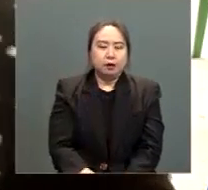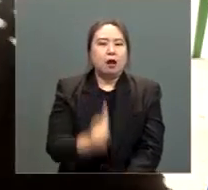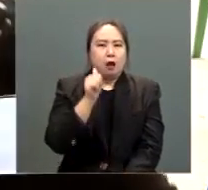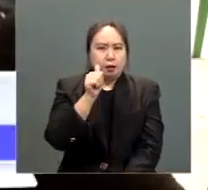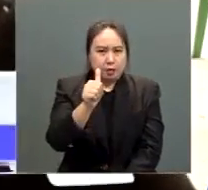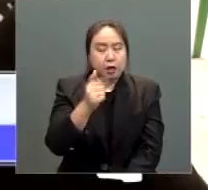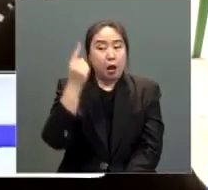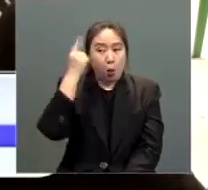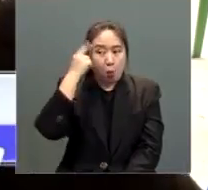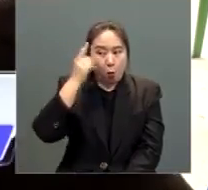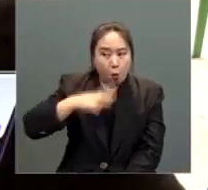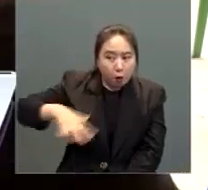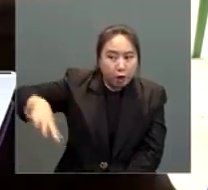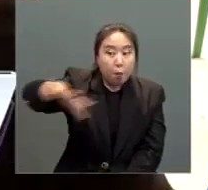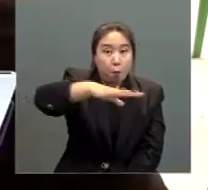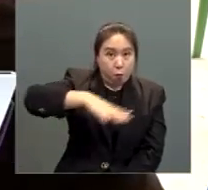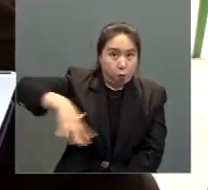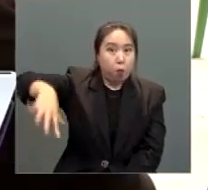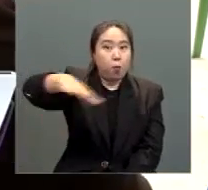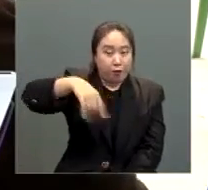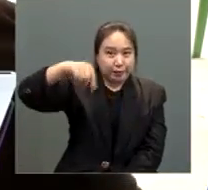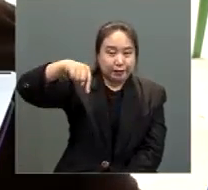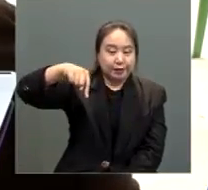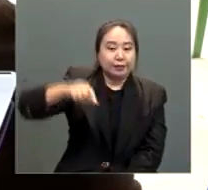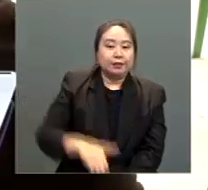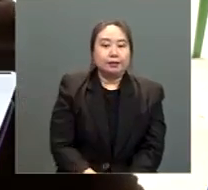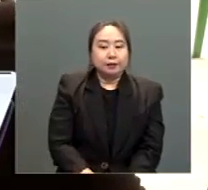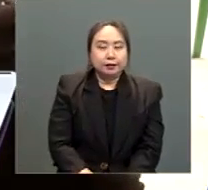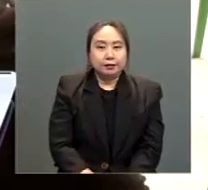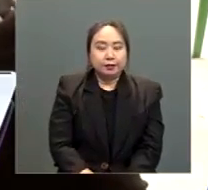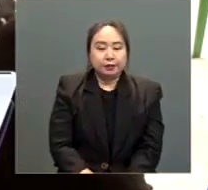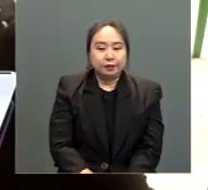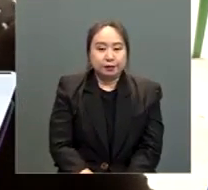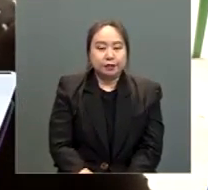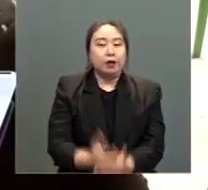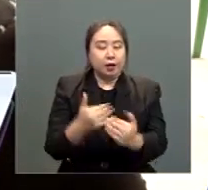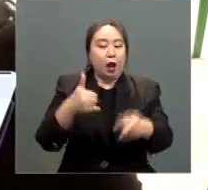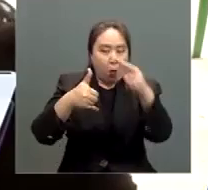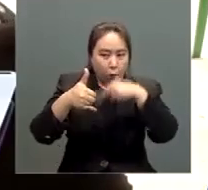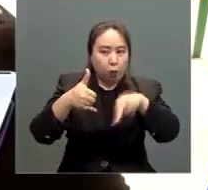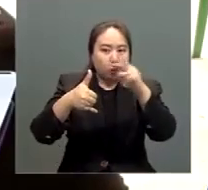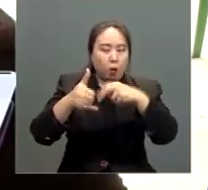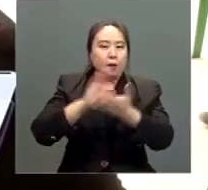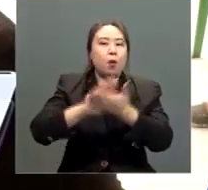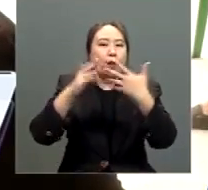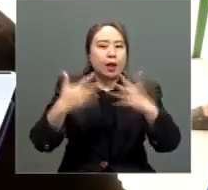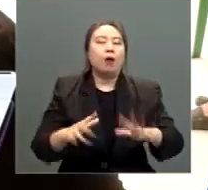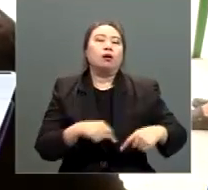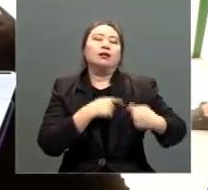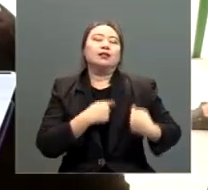าทุกคนเนี่ยทุกคนที่คือได้ผ่านจุดคัดกรองมาแล้วทำให้สบายใจ